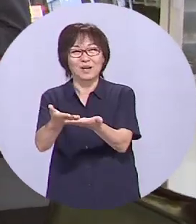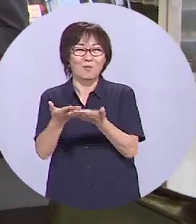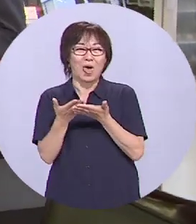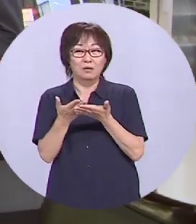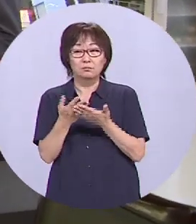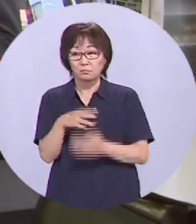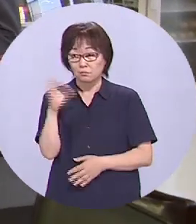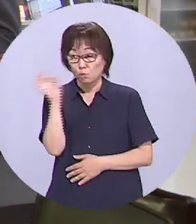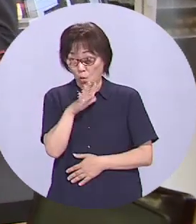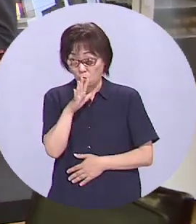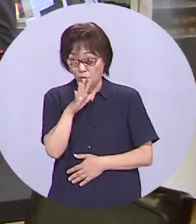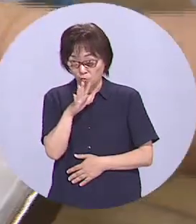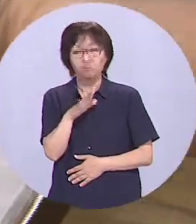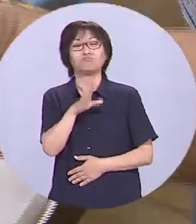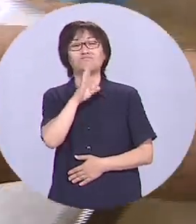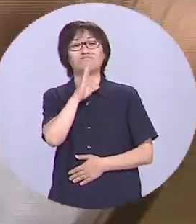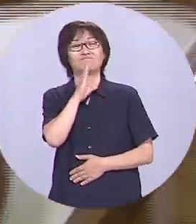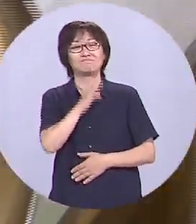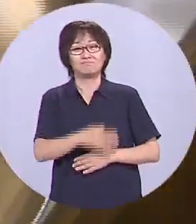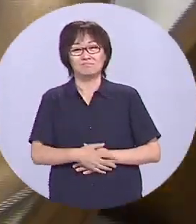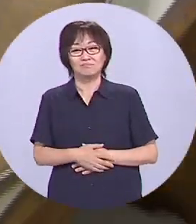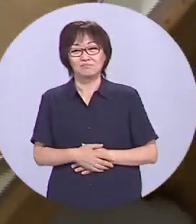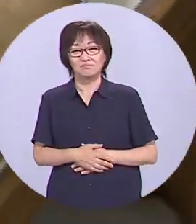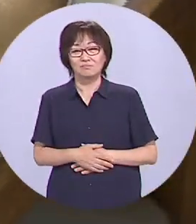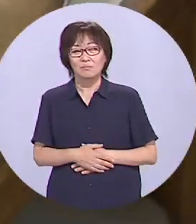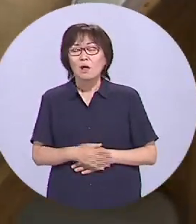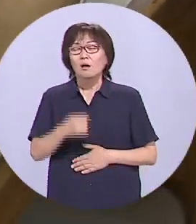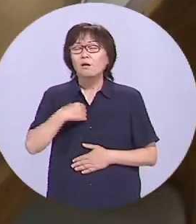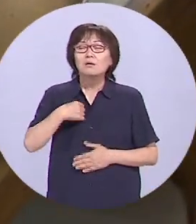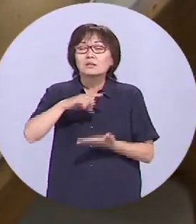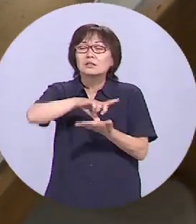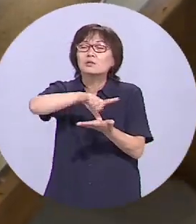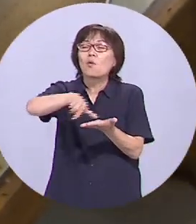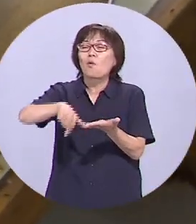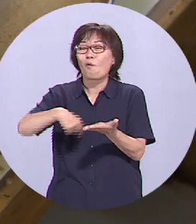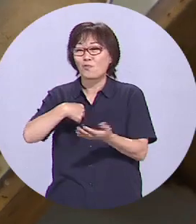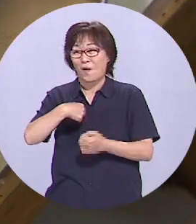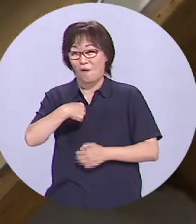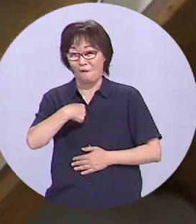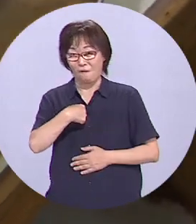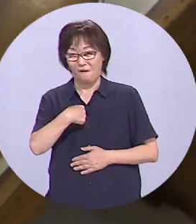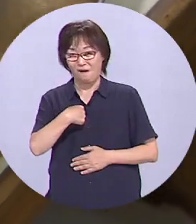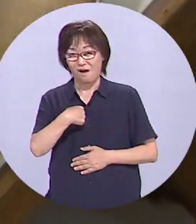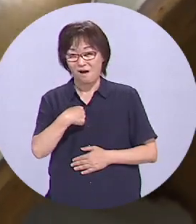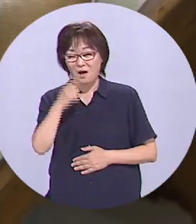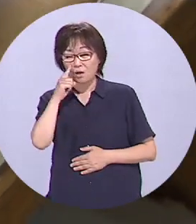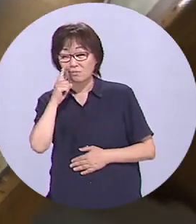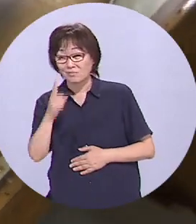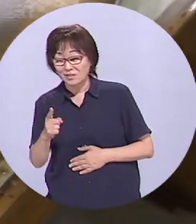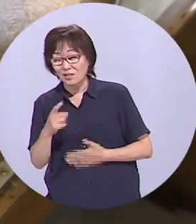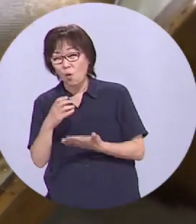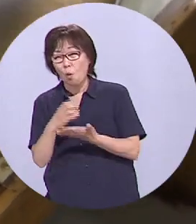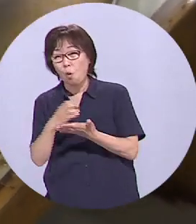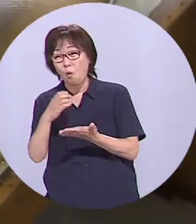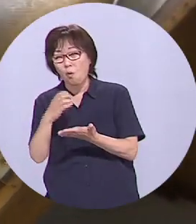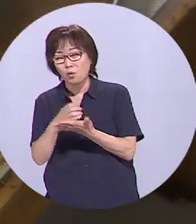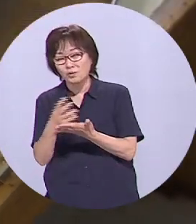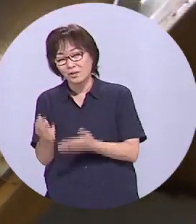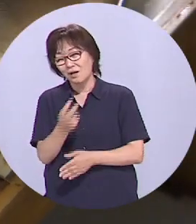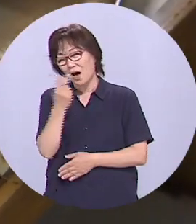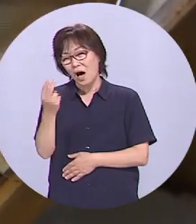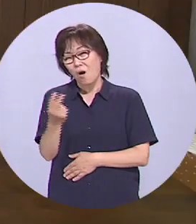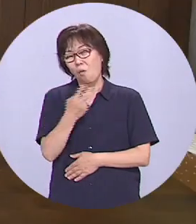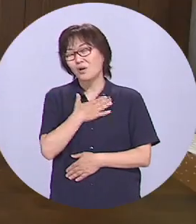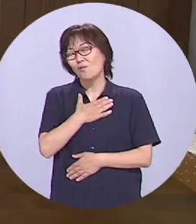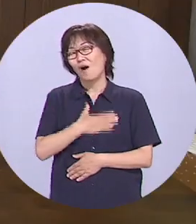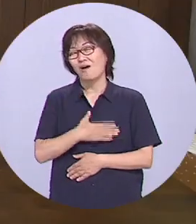ただで？ そう。 うわ、僕地元ですからここ。 もう見てるだけでね、お茶のいい香りが